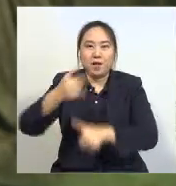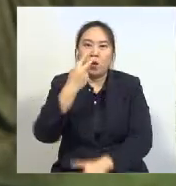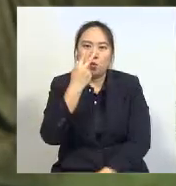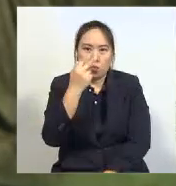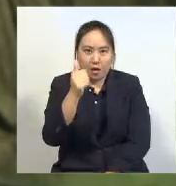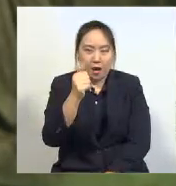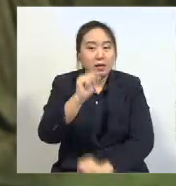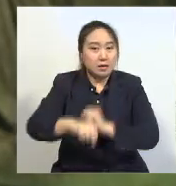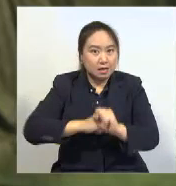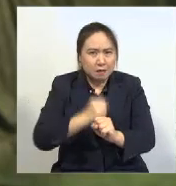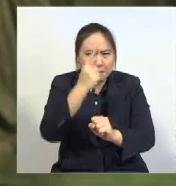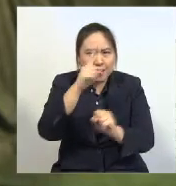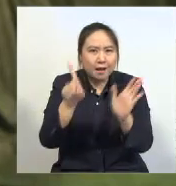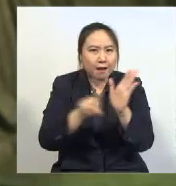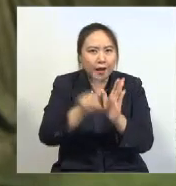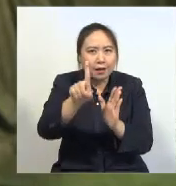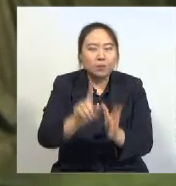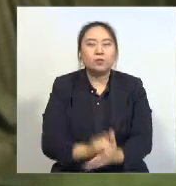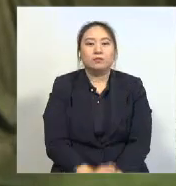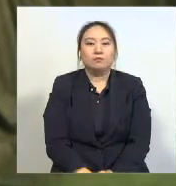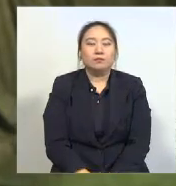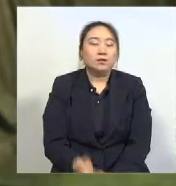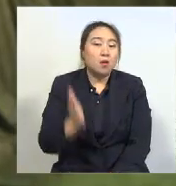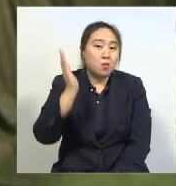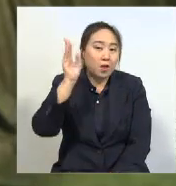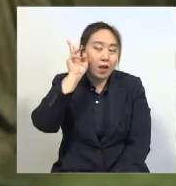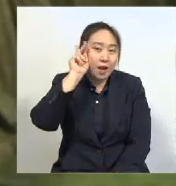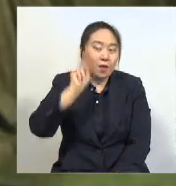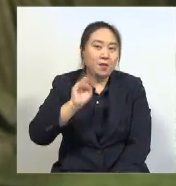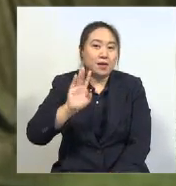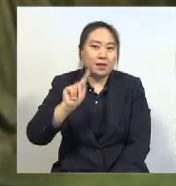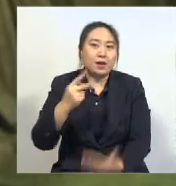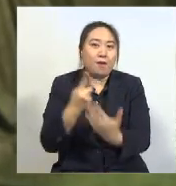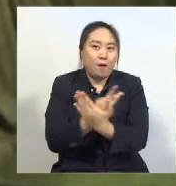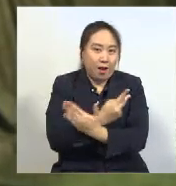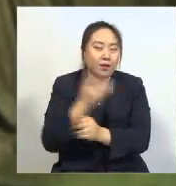งนี้ปีละ1ครั้งเท่านั้นนะครับพิษณุสอนยางสูง NBT กาญจนบุรีรายงาน